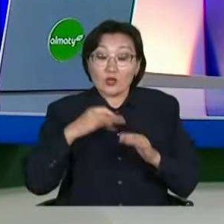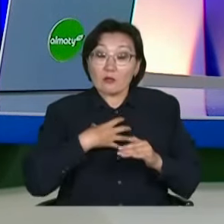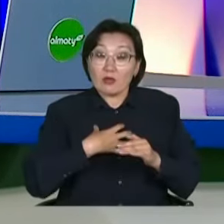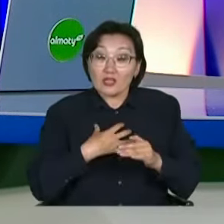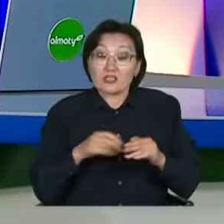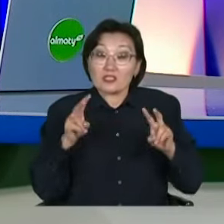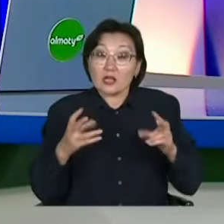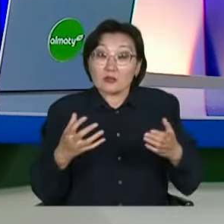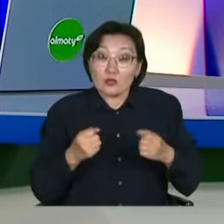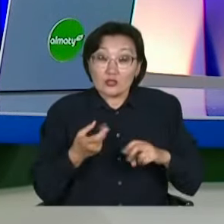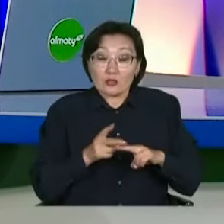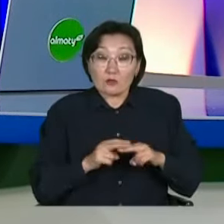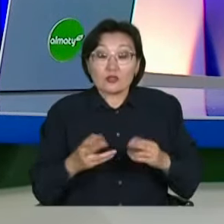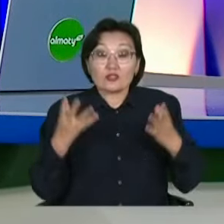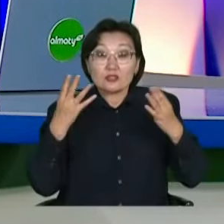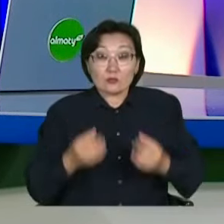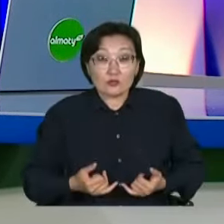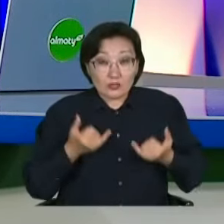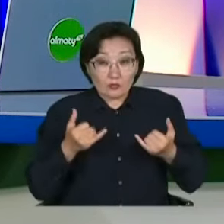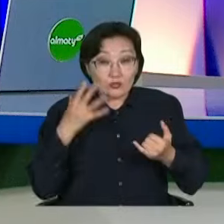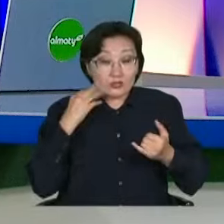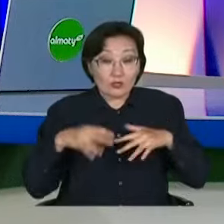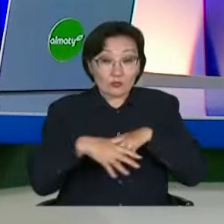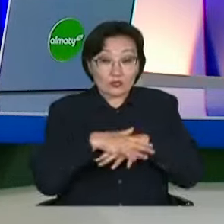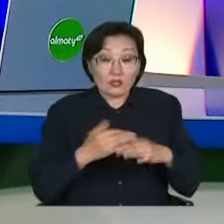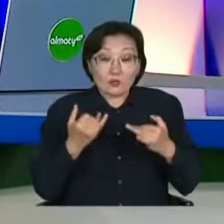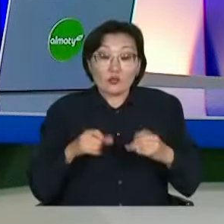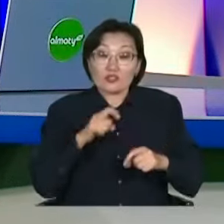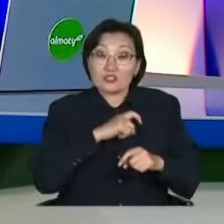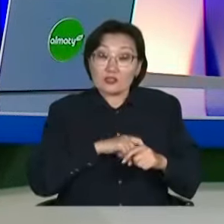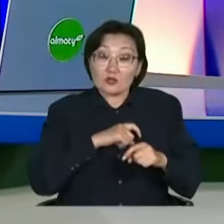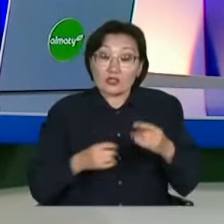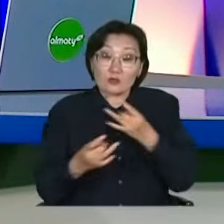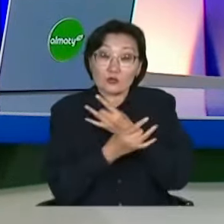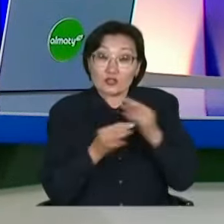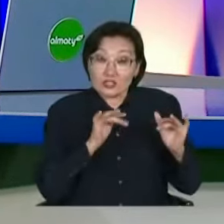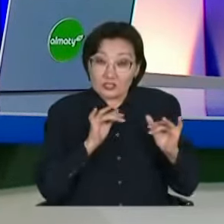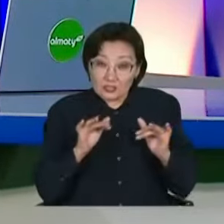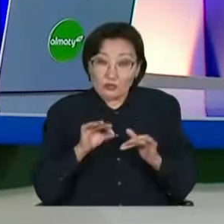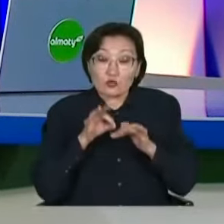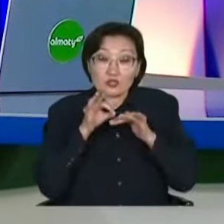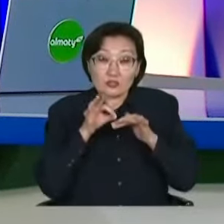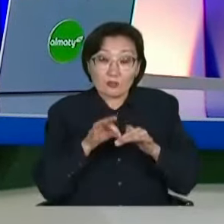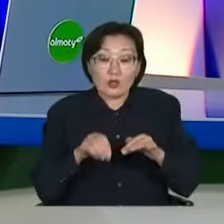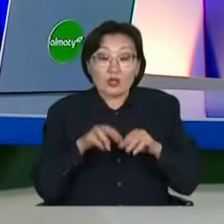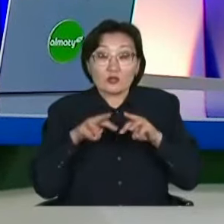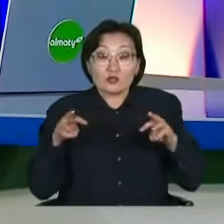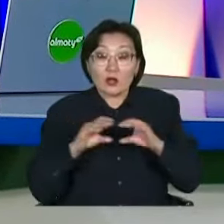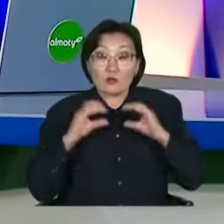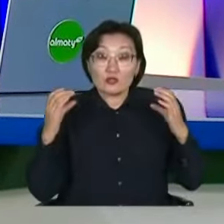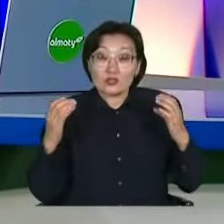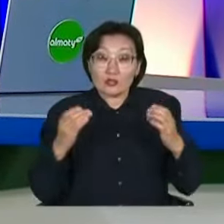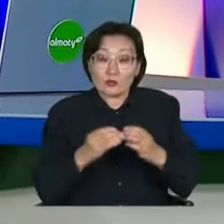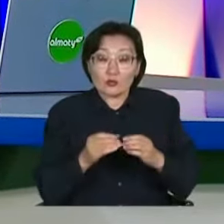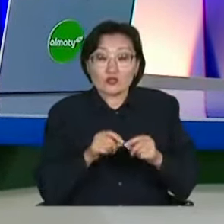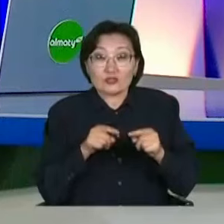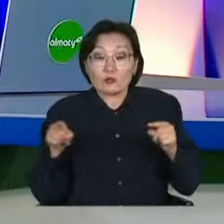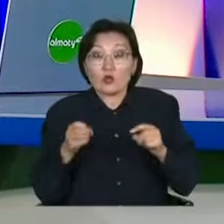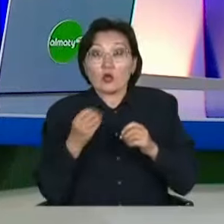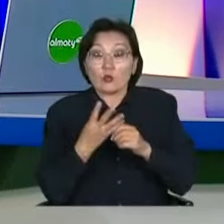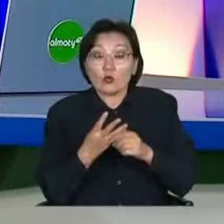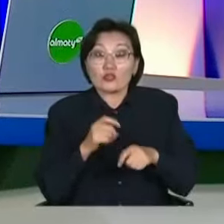болды. Осынау күнді ұлықтаған Алматы жұрты бүгінде рухани мәдени шарадан кенде қалмады. Медеу спорт кешенінде ұзындығы